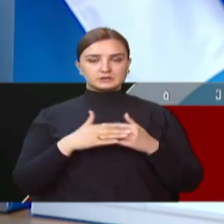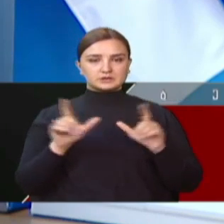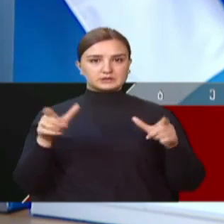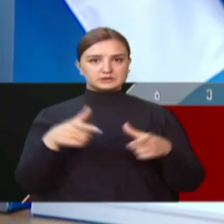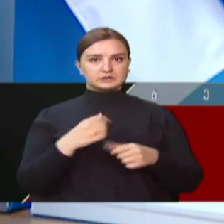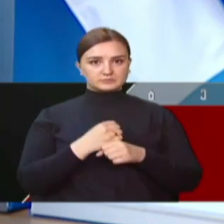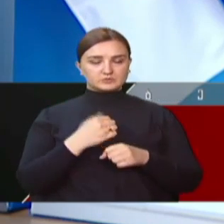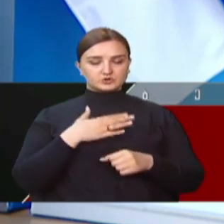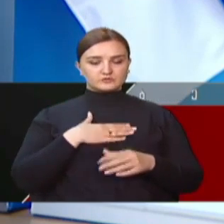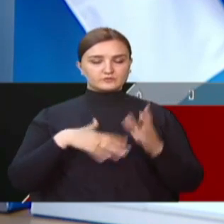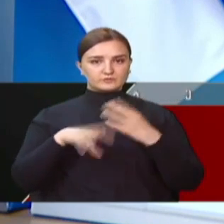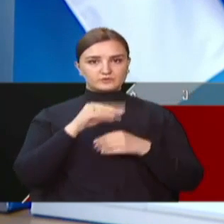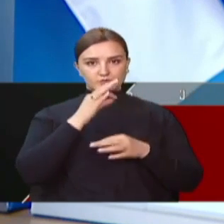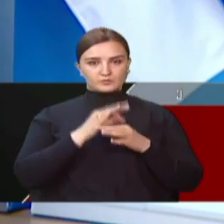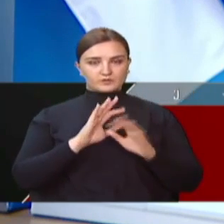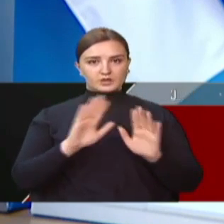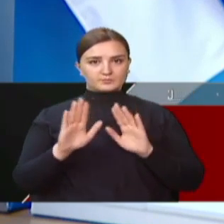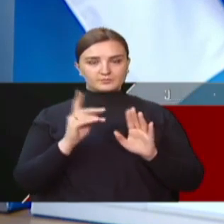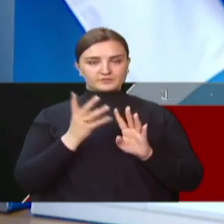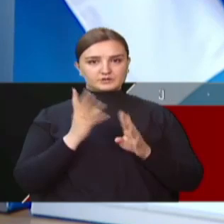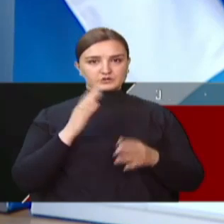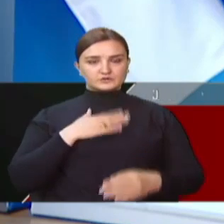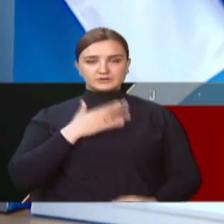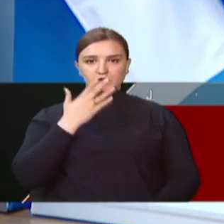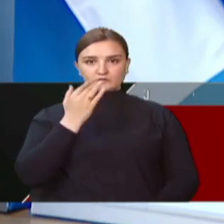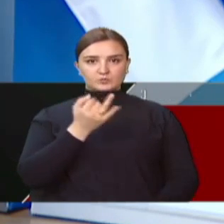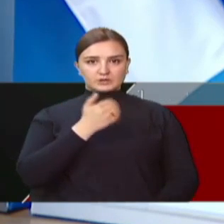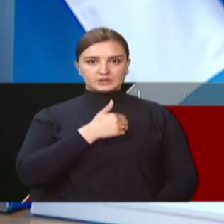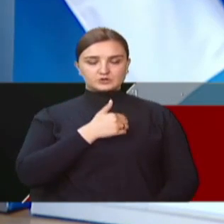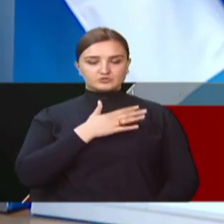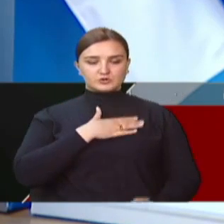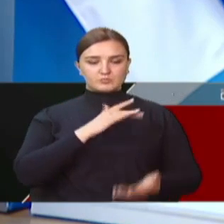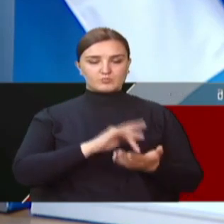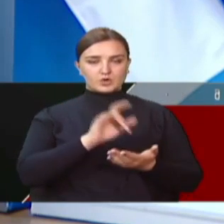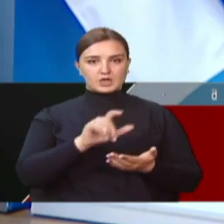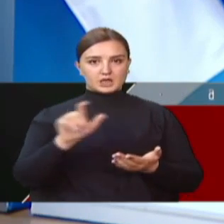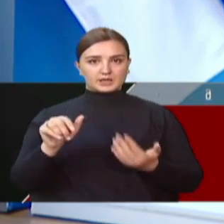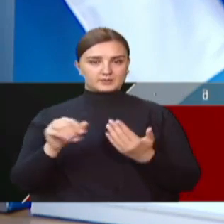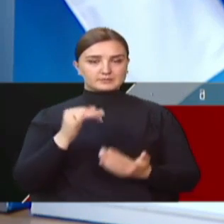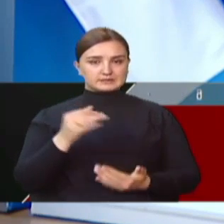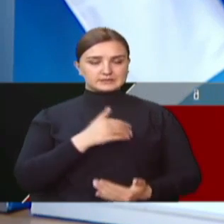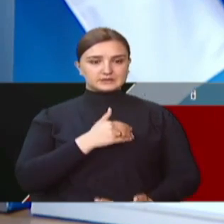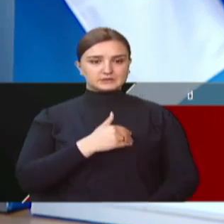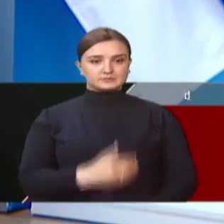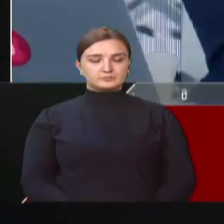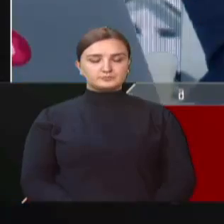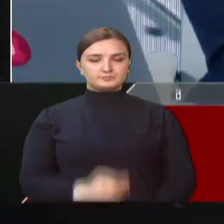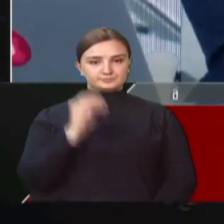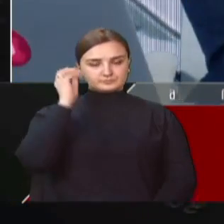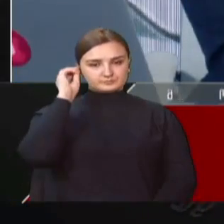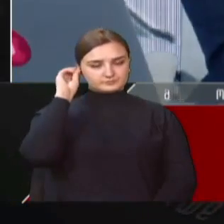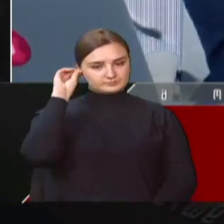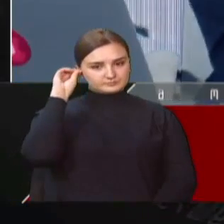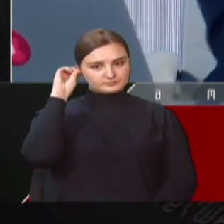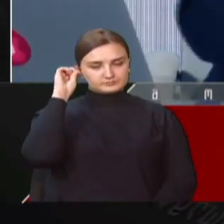სანქციებს. ჩვენ ხელმძღვანელობთ პირველ რიგში ჩვენი ეროვნული ინტერესებით და ჩვენი მოქალაქეების ინტერესებით და მხოლოდ შემდეგ